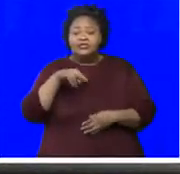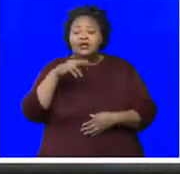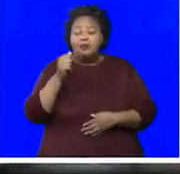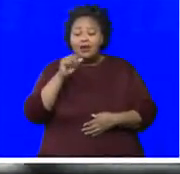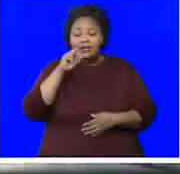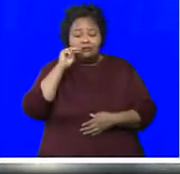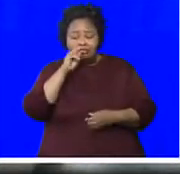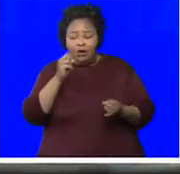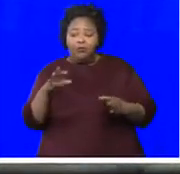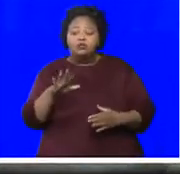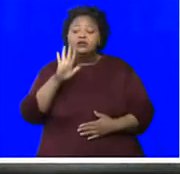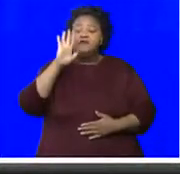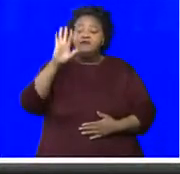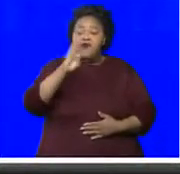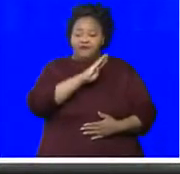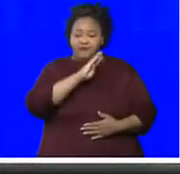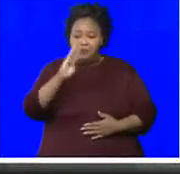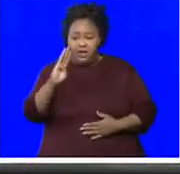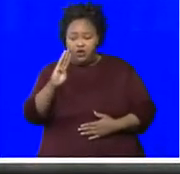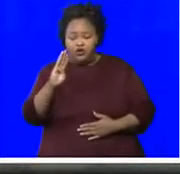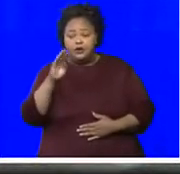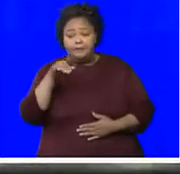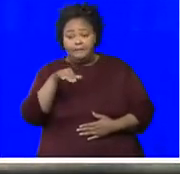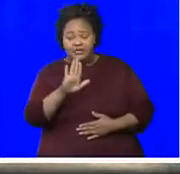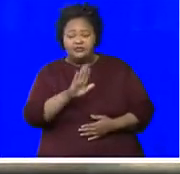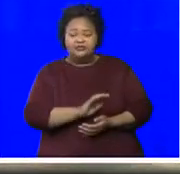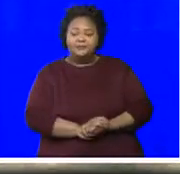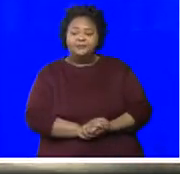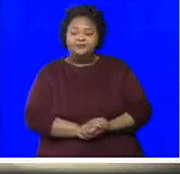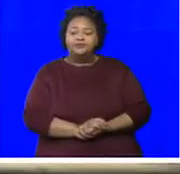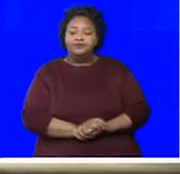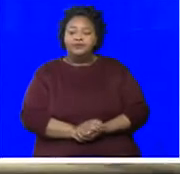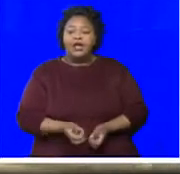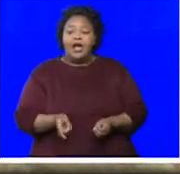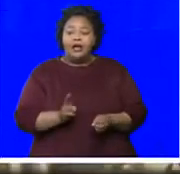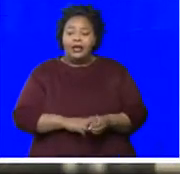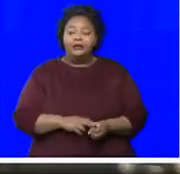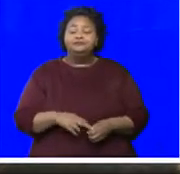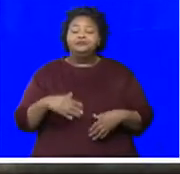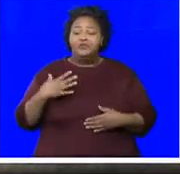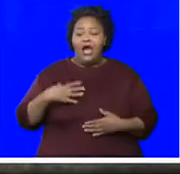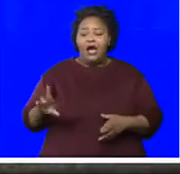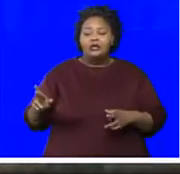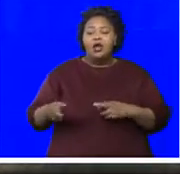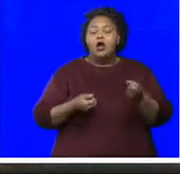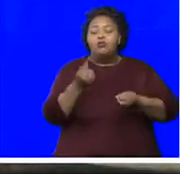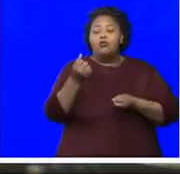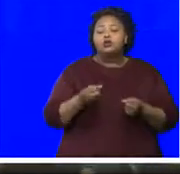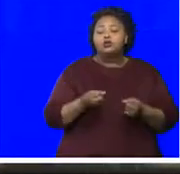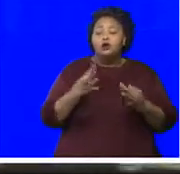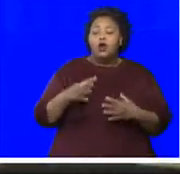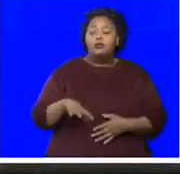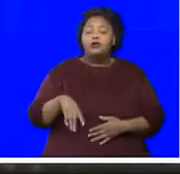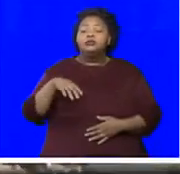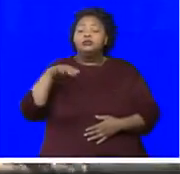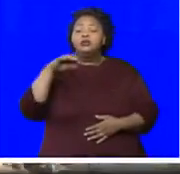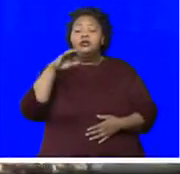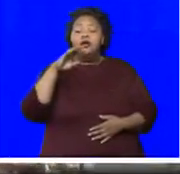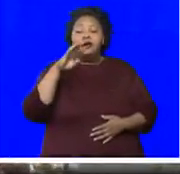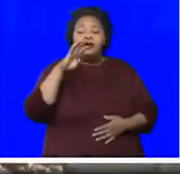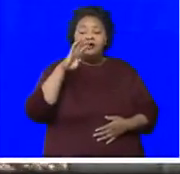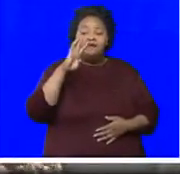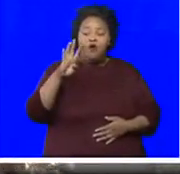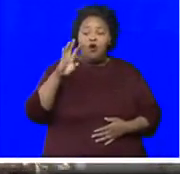letisihlanu temalangeni 5 billion kanti ufake ikhathi nalolo ngemakhilomitha langu 401 waleyo